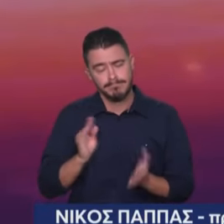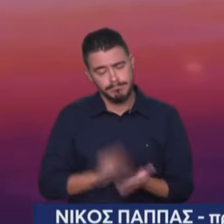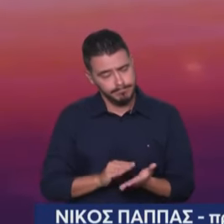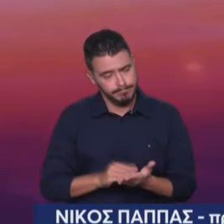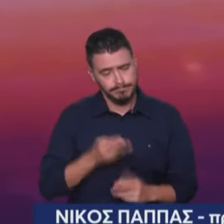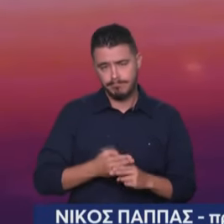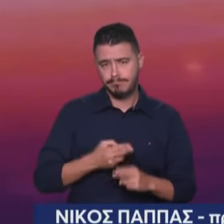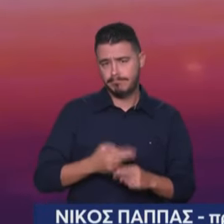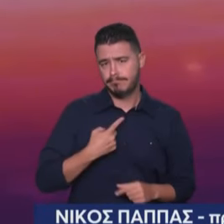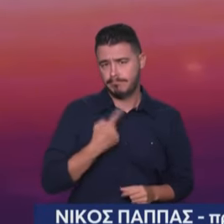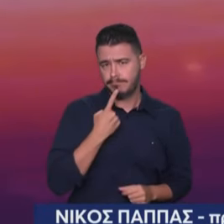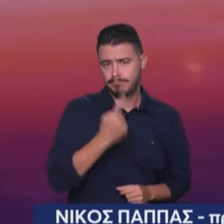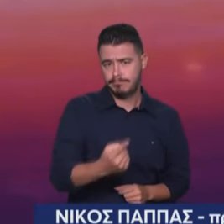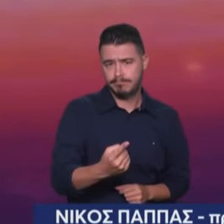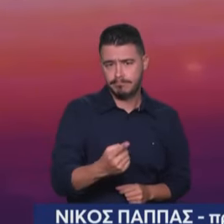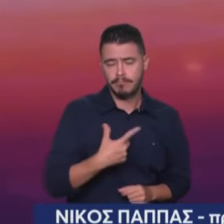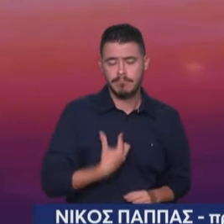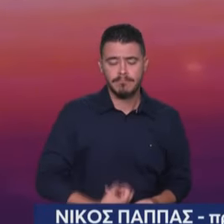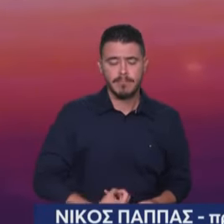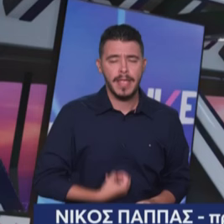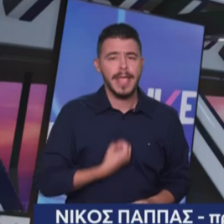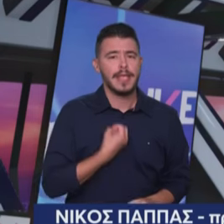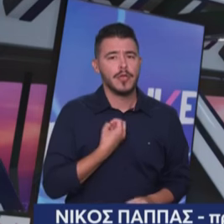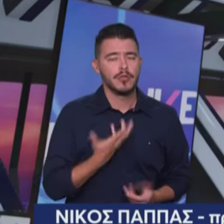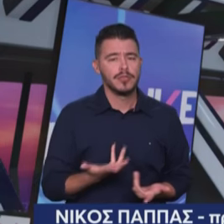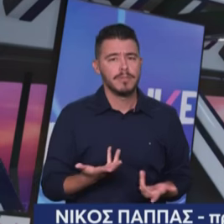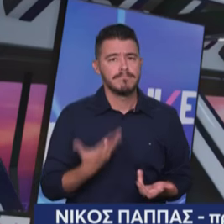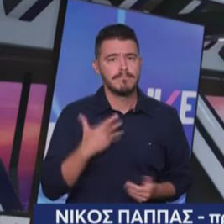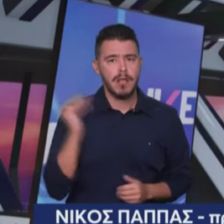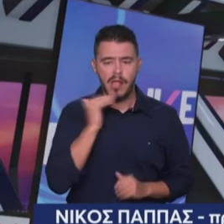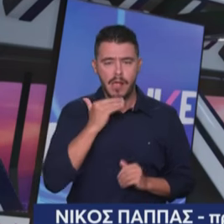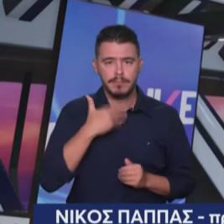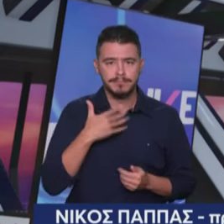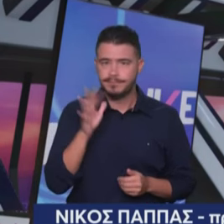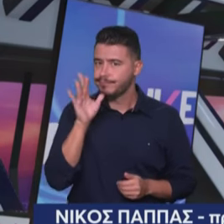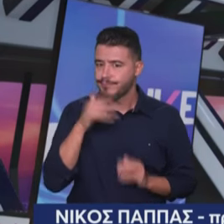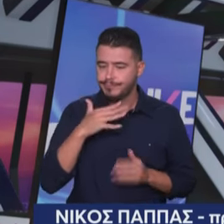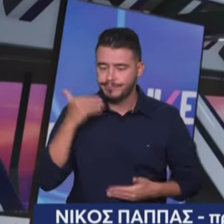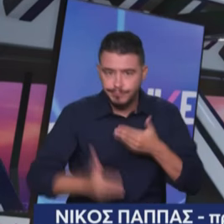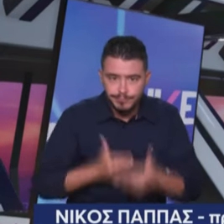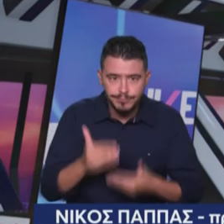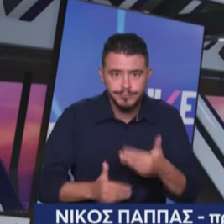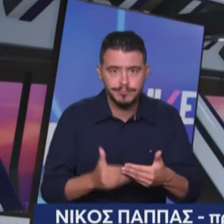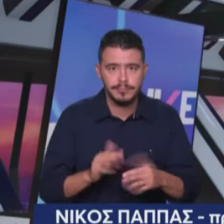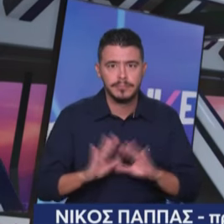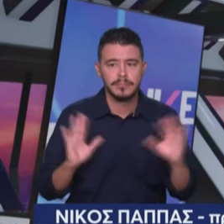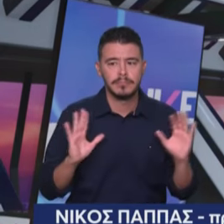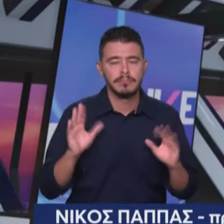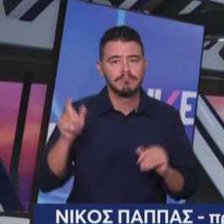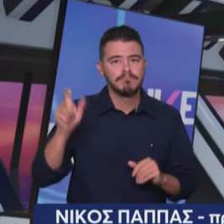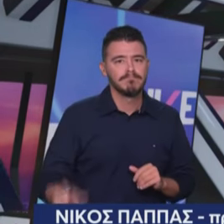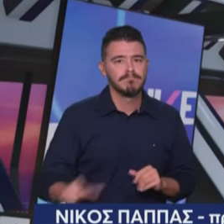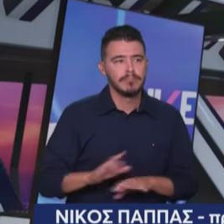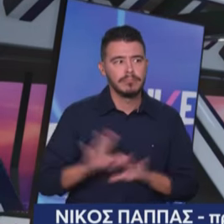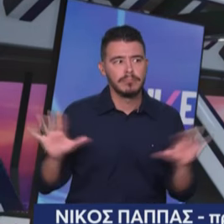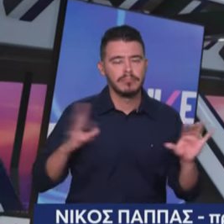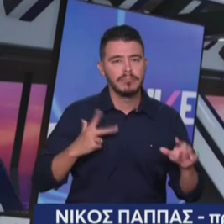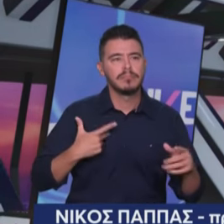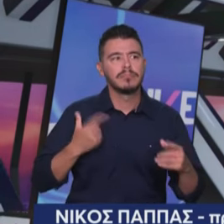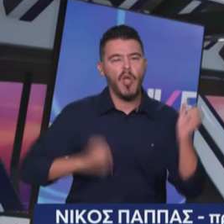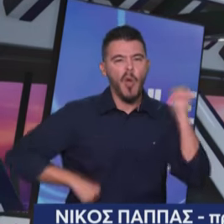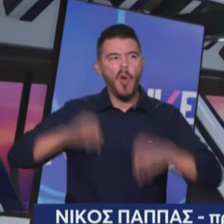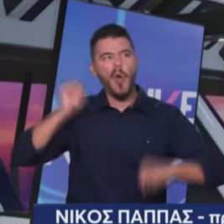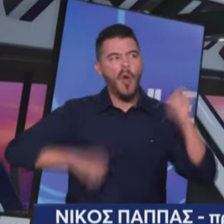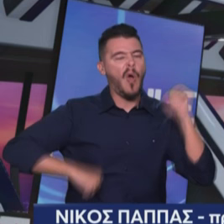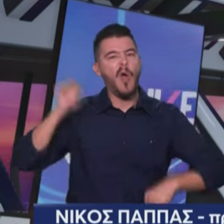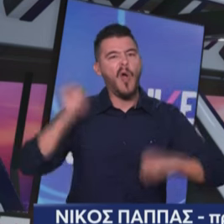αισθάνθηκα πάρα πολλές φορές ότι υπάρχει μια κεκτημένη ταχύτητα προαποφασισμένης διαφωνίας και στις συνεδριάσεις μας και στο δημόσιο